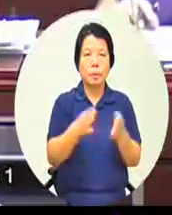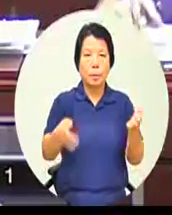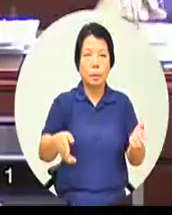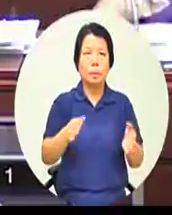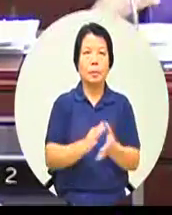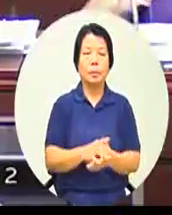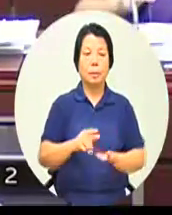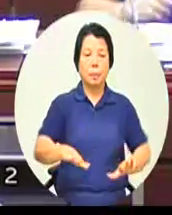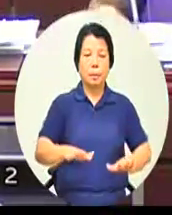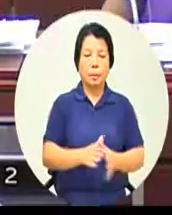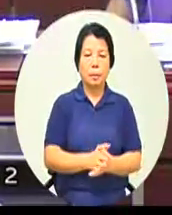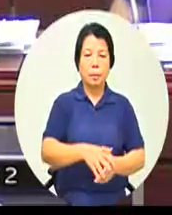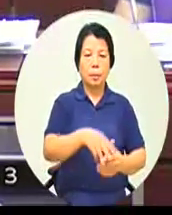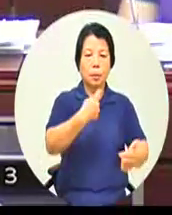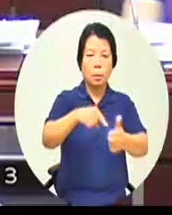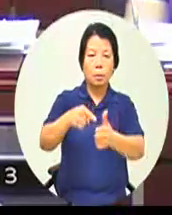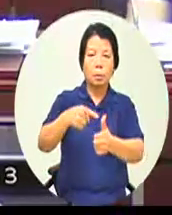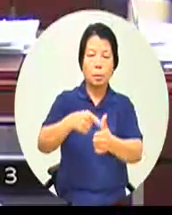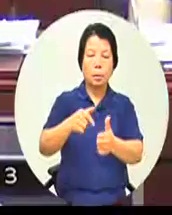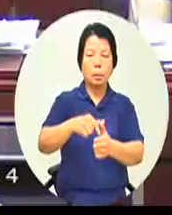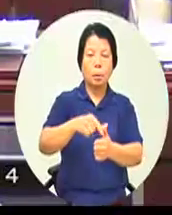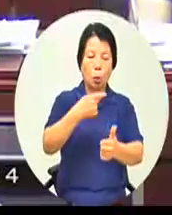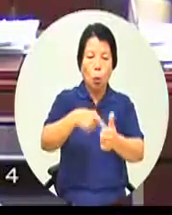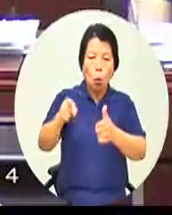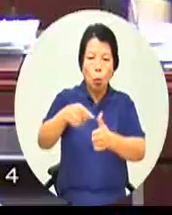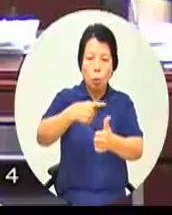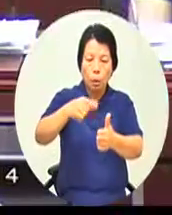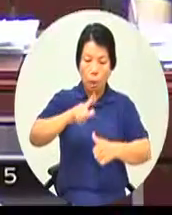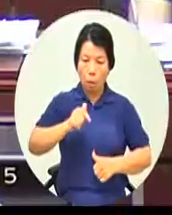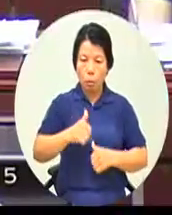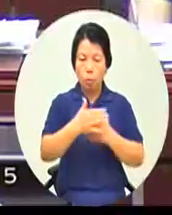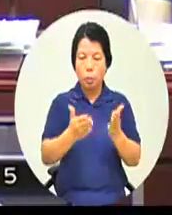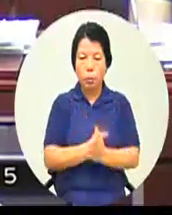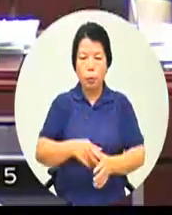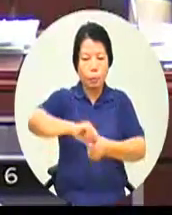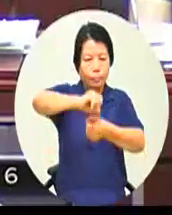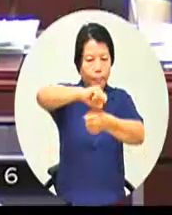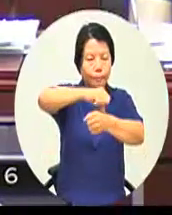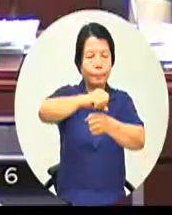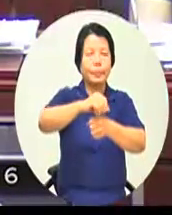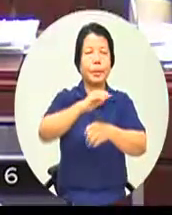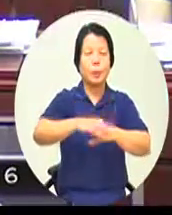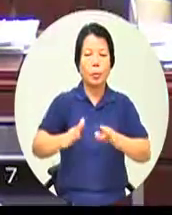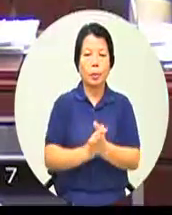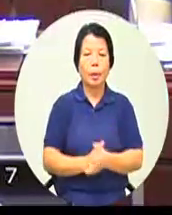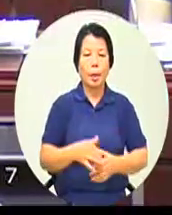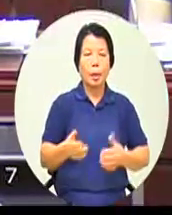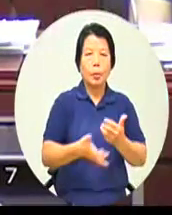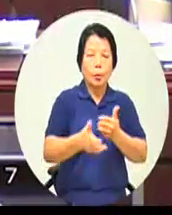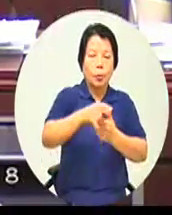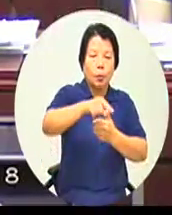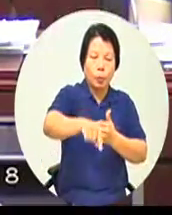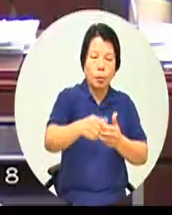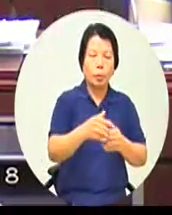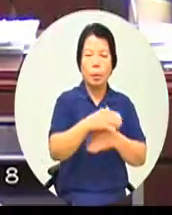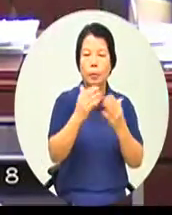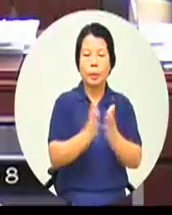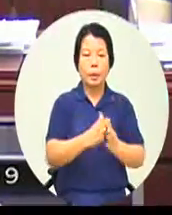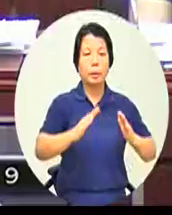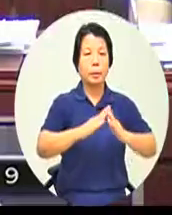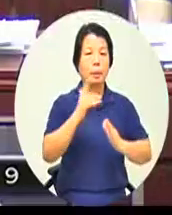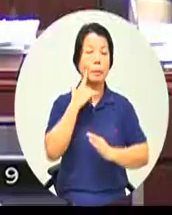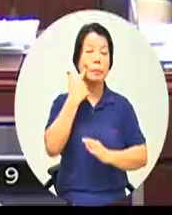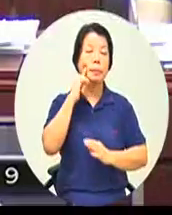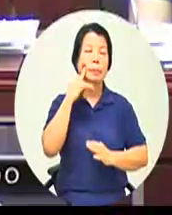个教保人员的就业机会，还有厨工的就业机会，也减轻了那你家长的负担了，让家长们是可